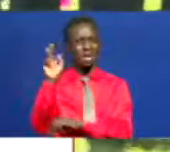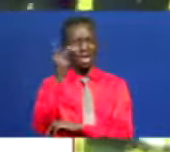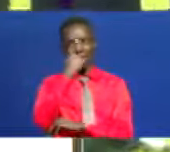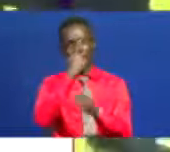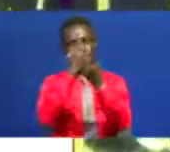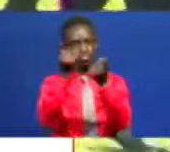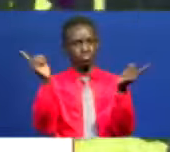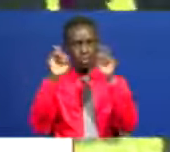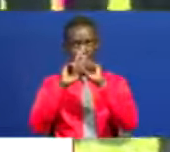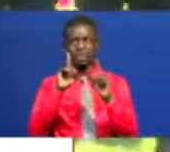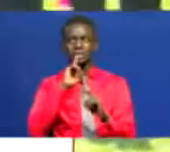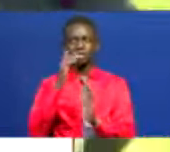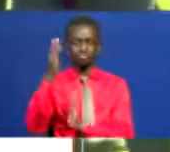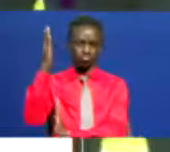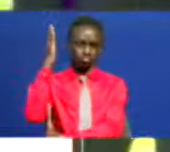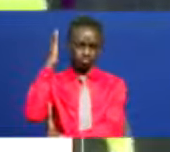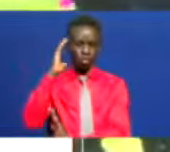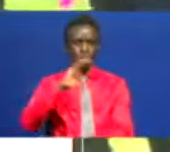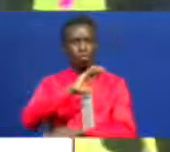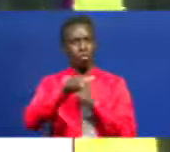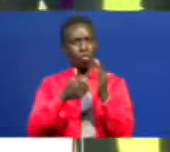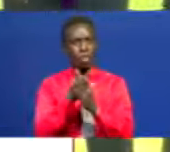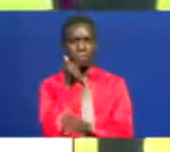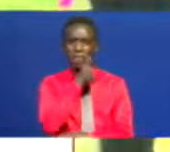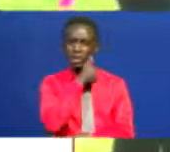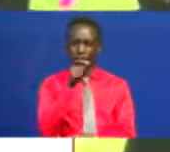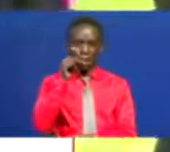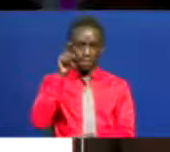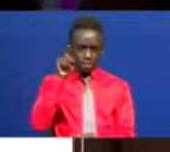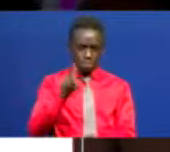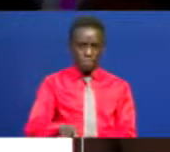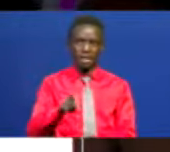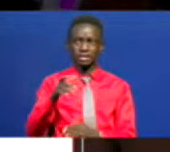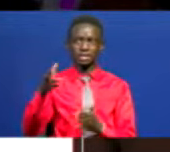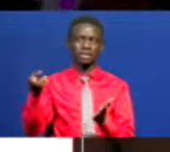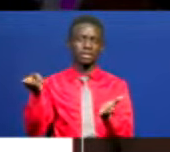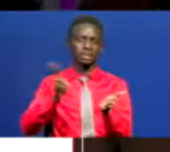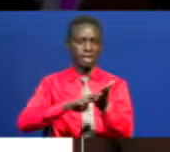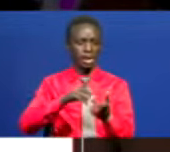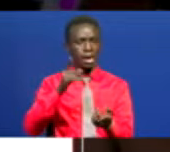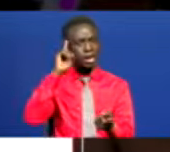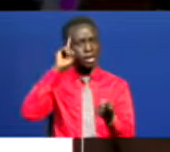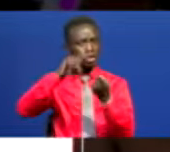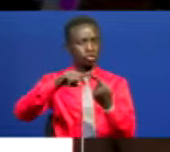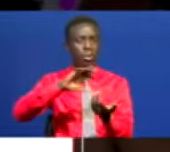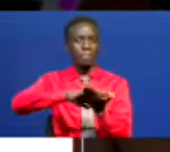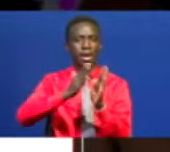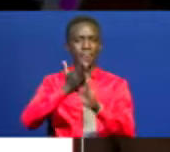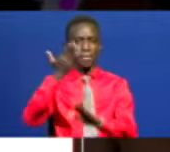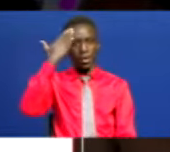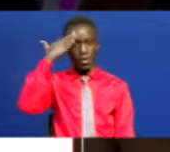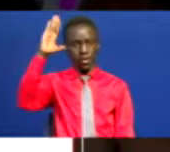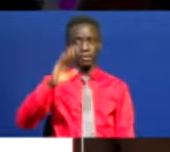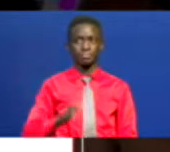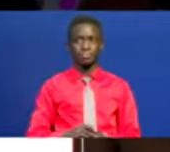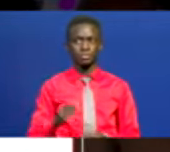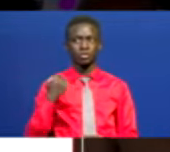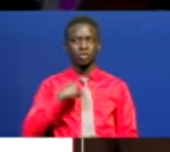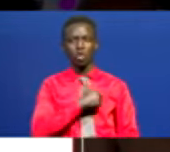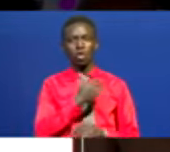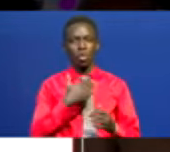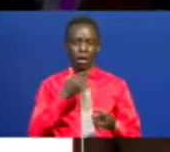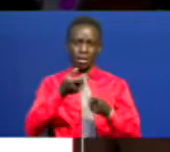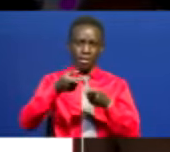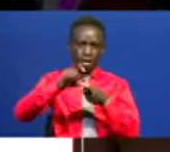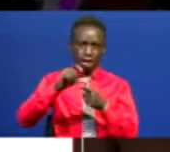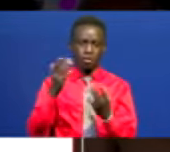mabawabu wote wa kibinafsi wasajiliwe kwa ajili ya kutambuliwa. We have initiated the process of issuing security force numbers